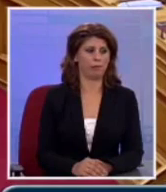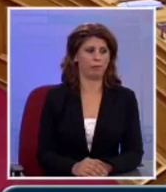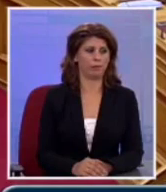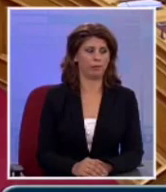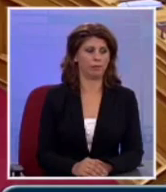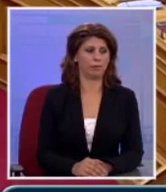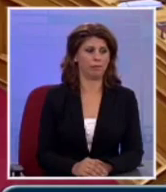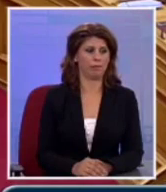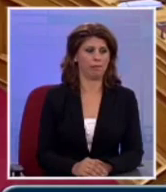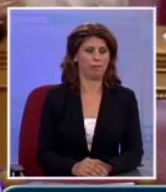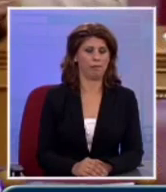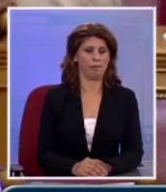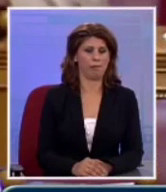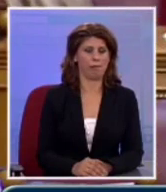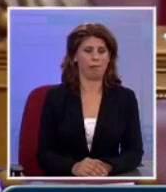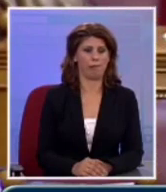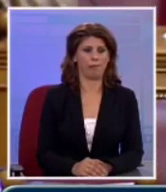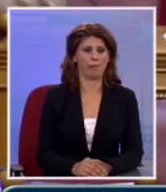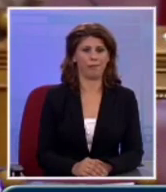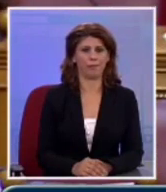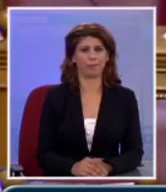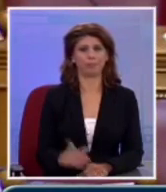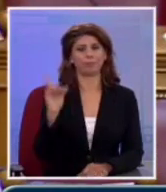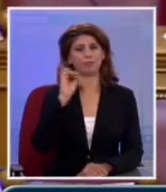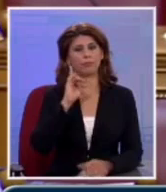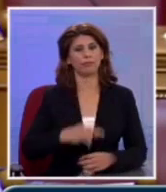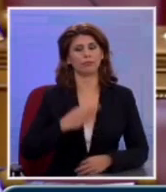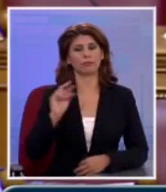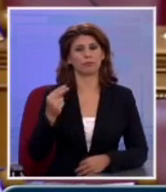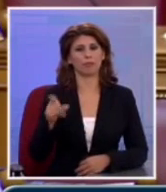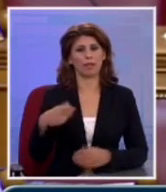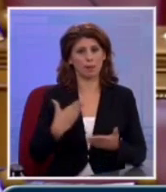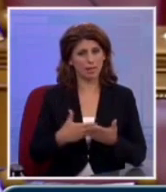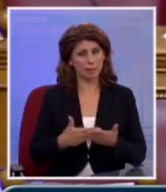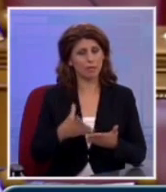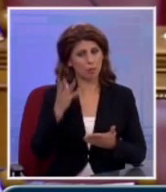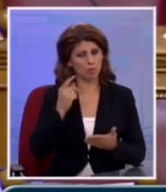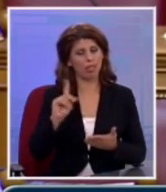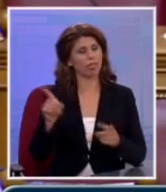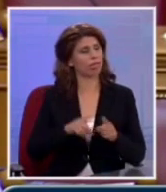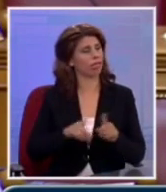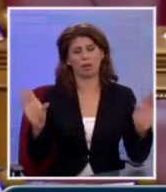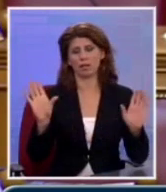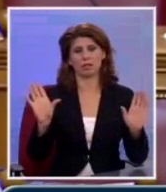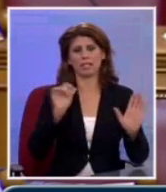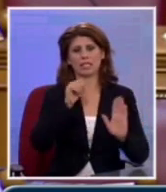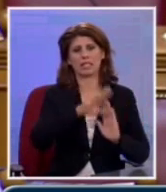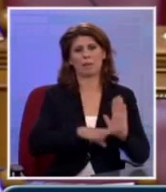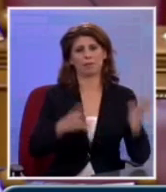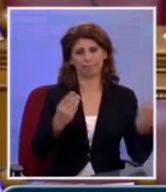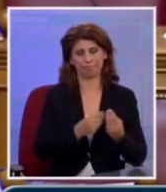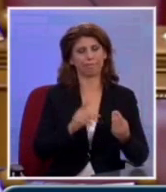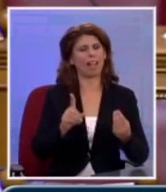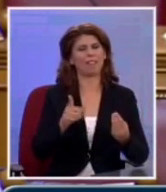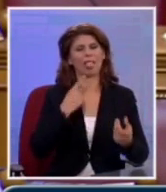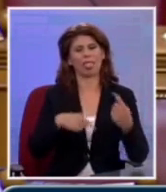Κυρίες και κύριοι βουλευτές, τα επιχειρήματα τα οποία ακούστηκαν δεν αφορούν τη συνταγματικότητα, είναι προσχηματικά.